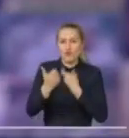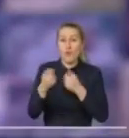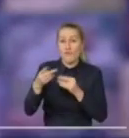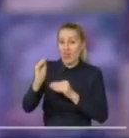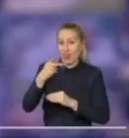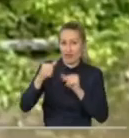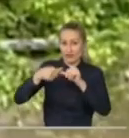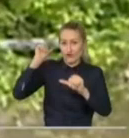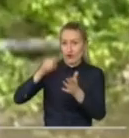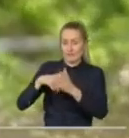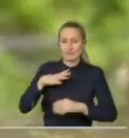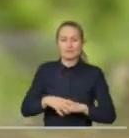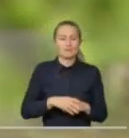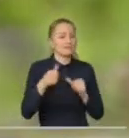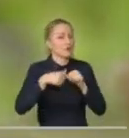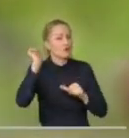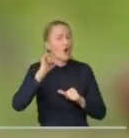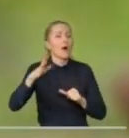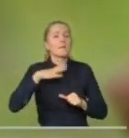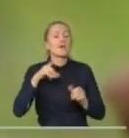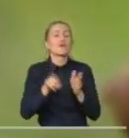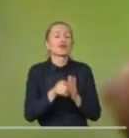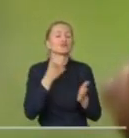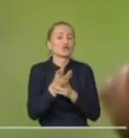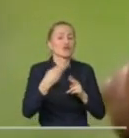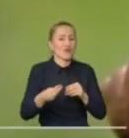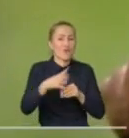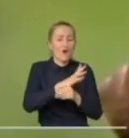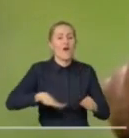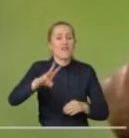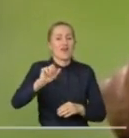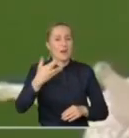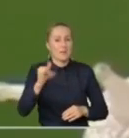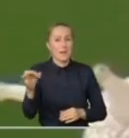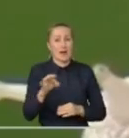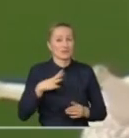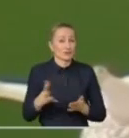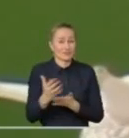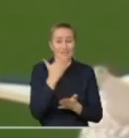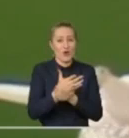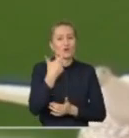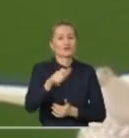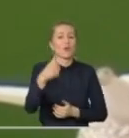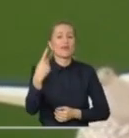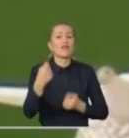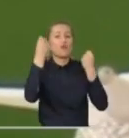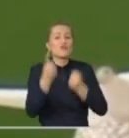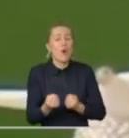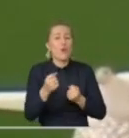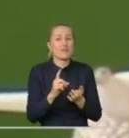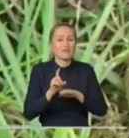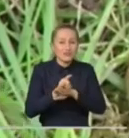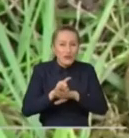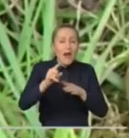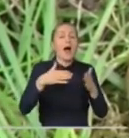temu. W ubiegłym roku między innymi pandemia sprawiła, że w warmińsko-mazurskim zebrano tylko 101 ton winniczków, a limit wynosił